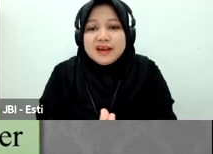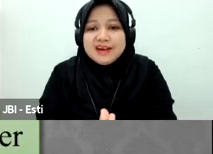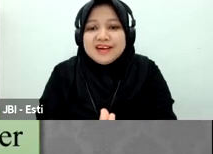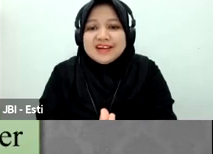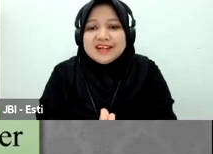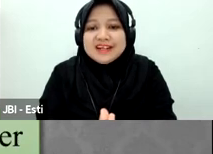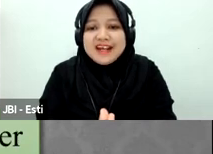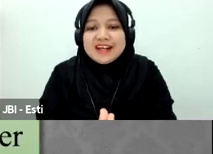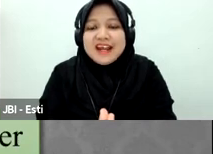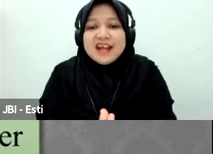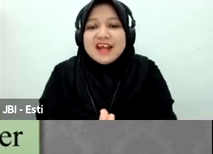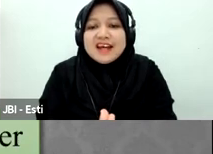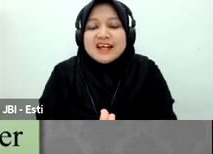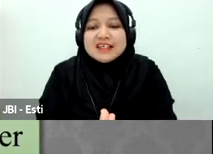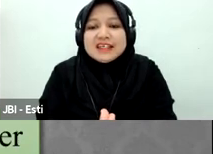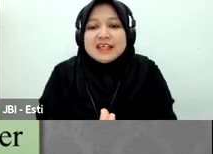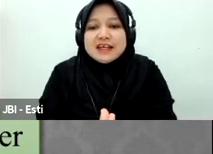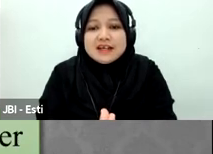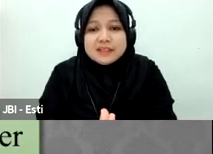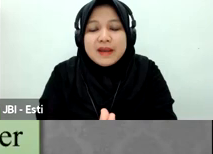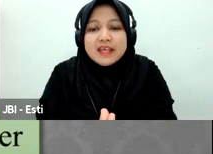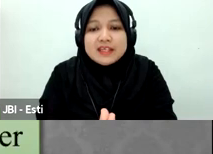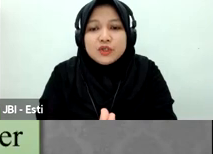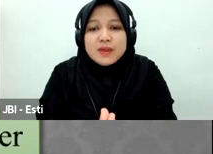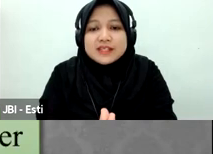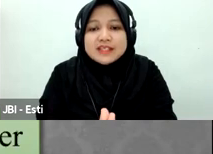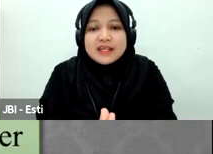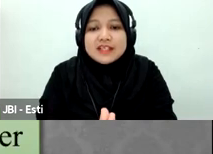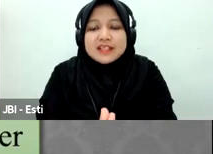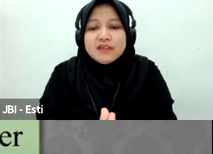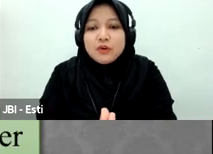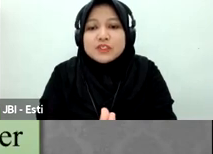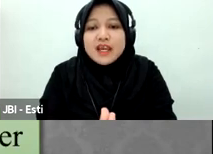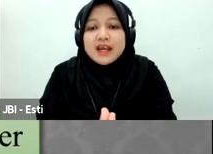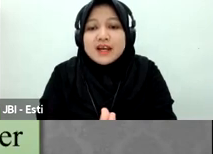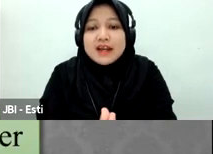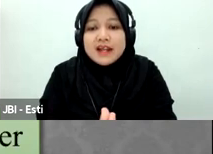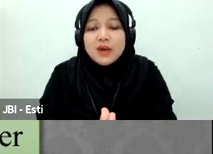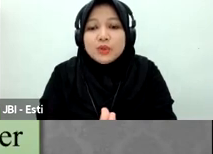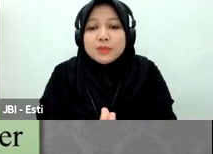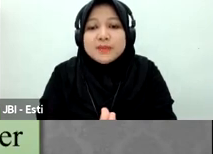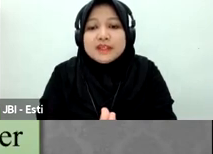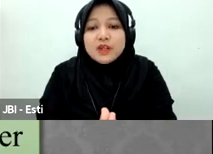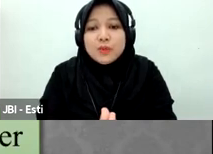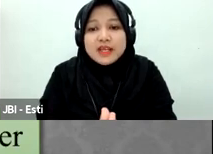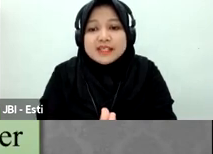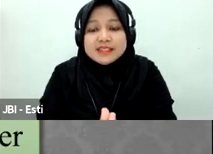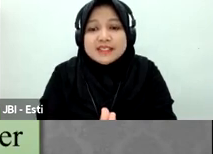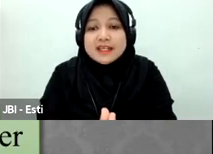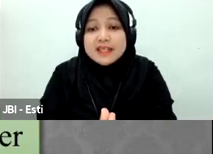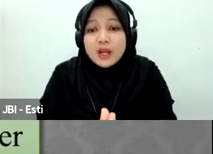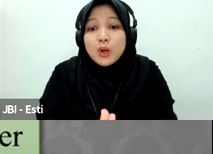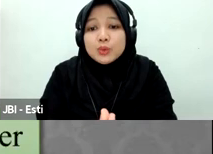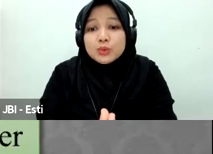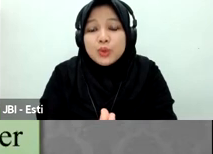sangat berbeda karena sebagai juru bahasa isyarat kita fokusnya adalah untuk menjembatani komunikasi